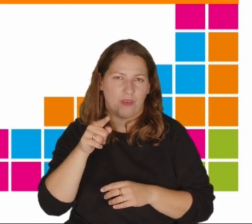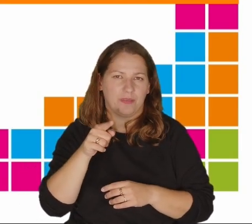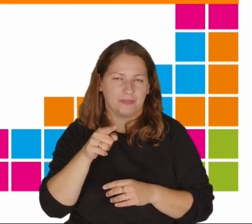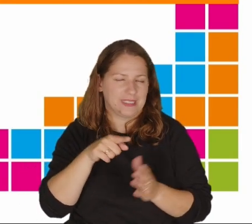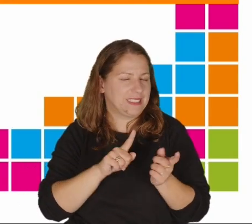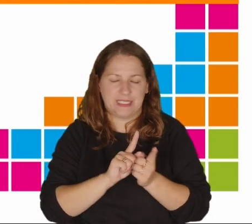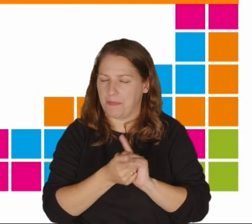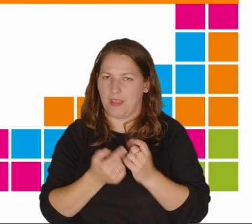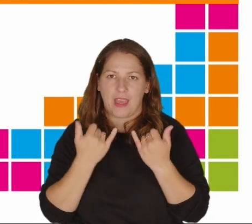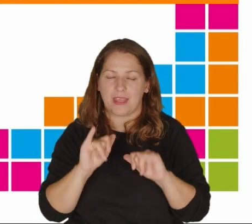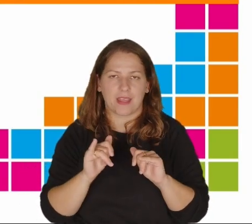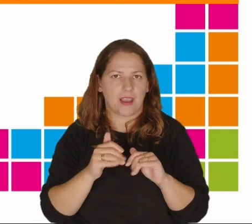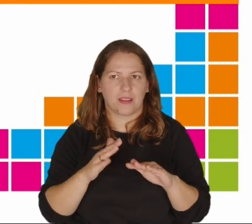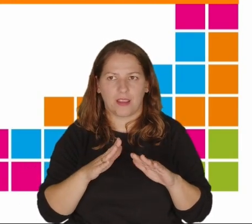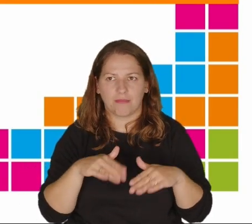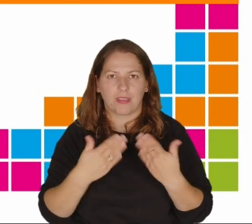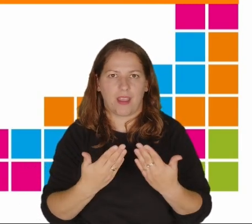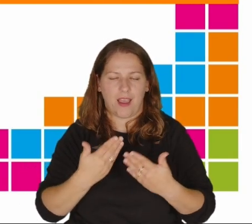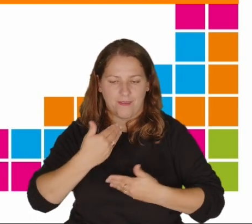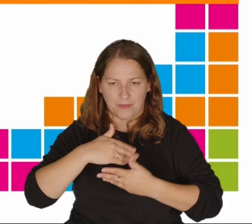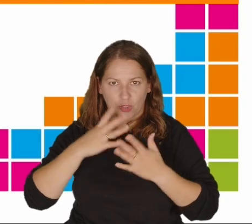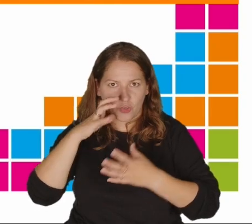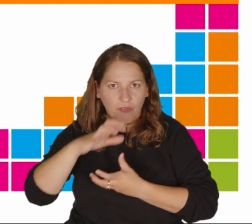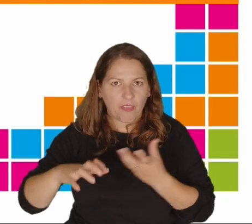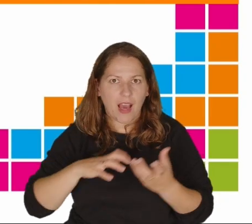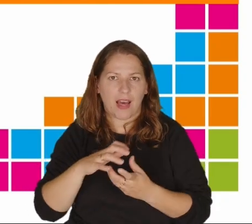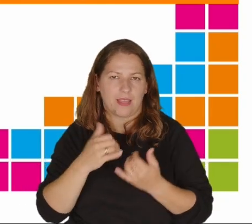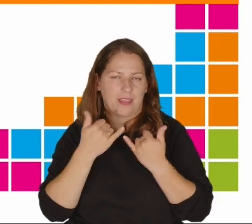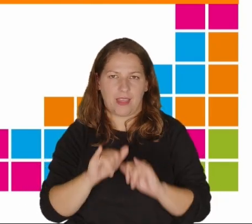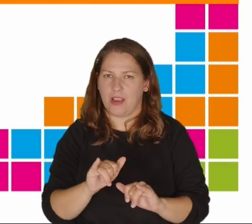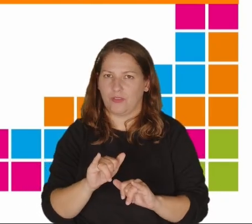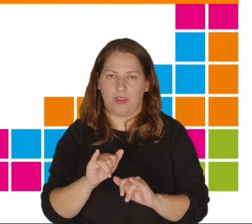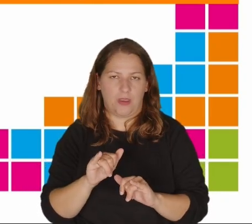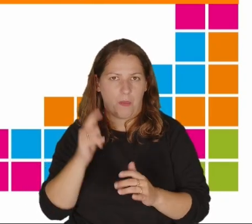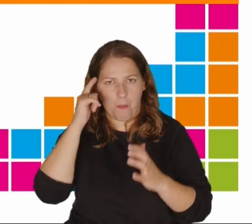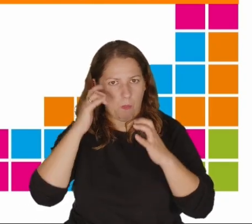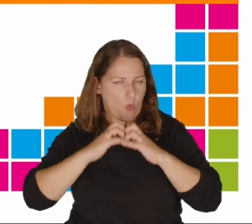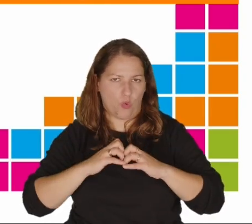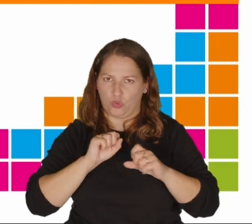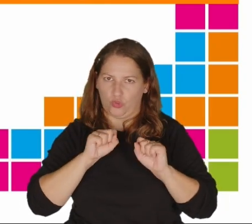to inaczej kształtuje wewnętrzny świat, inaczej kształtuje mózg.